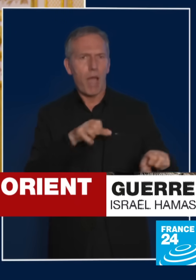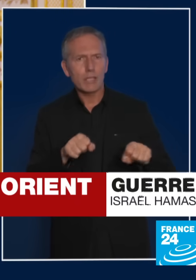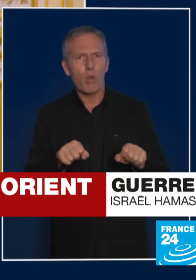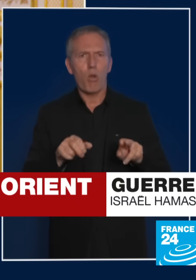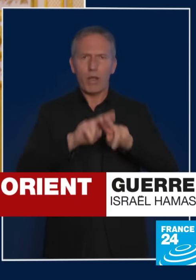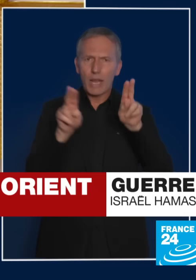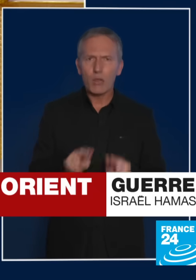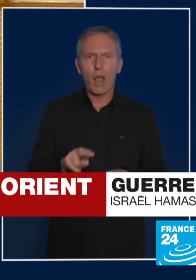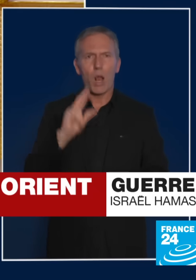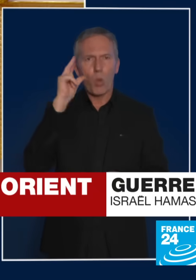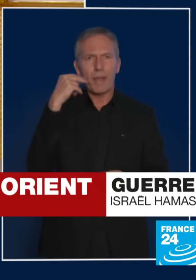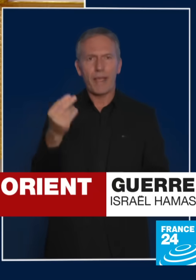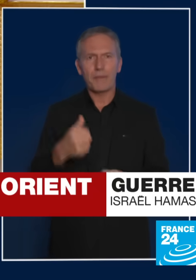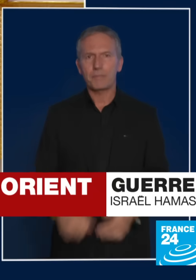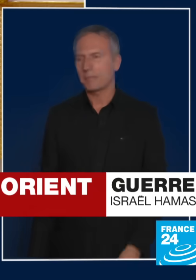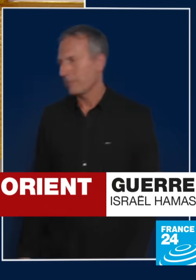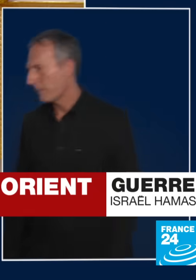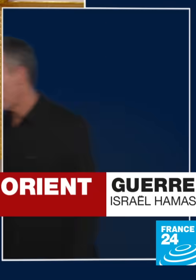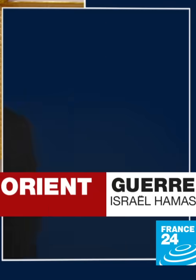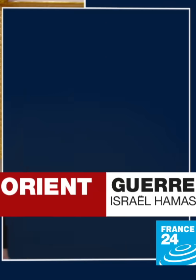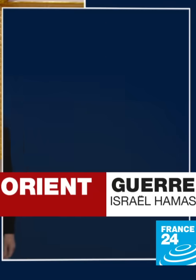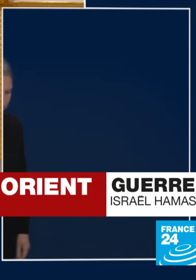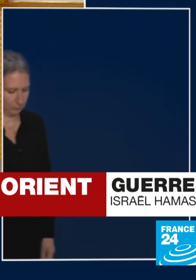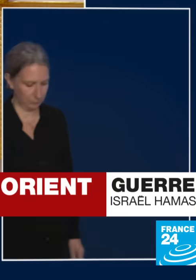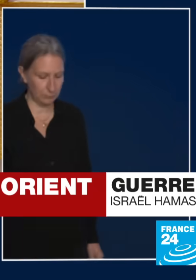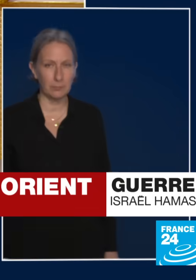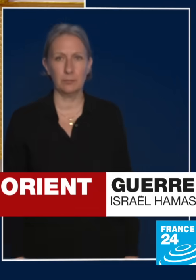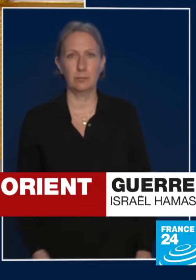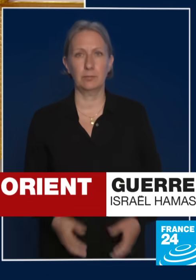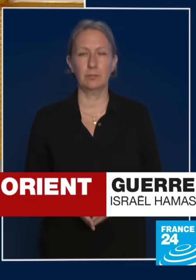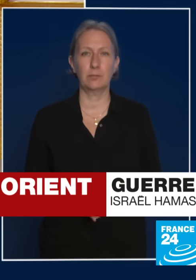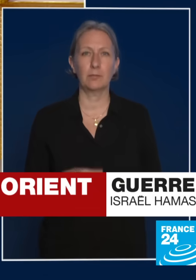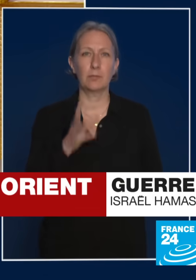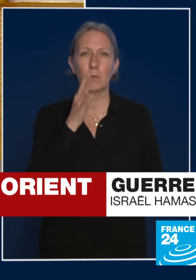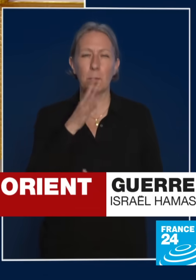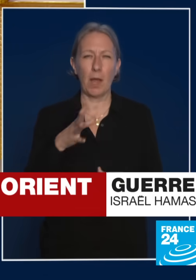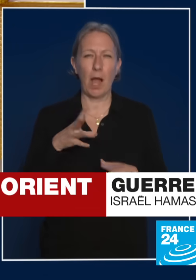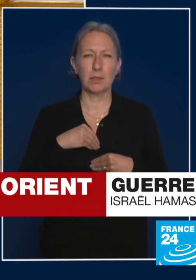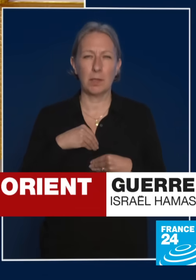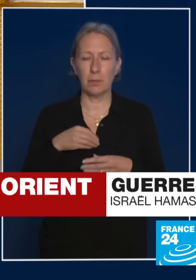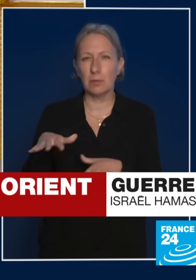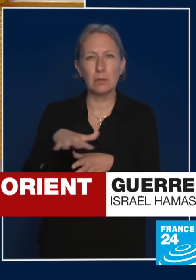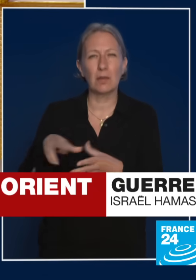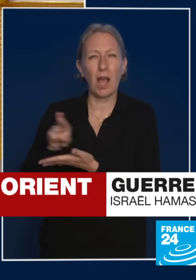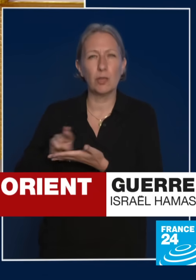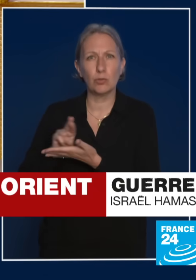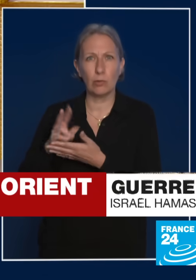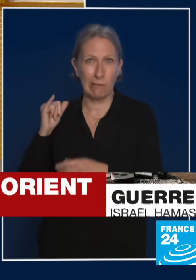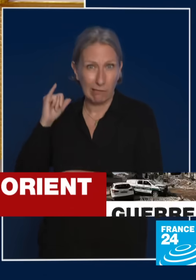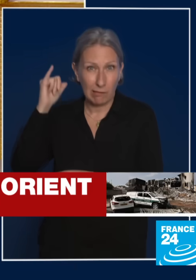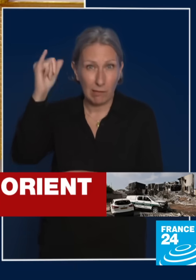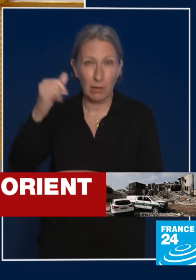internationale n ne pouvons pas nous résoudre à une guerre sans fin dans cette région la lutte contre le